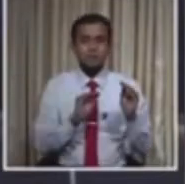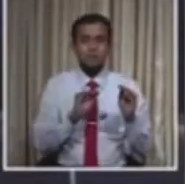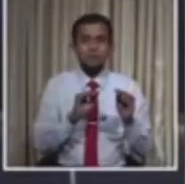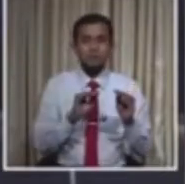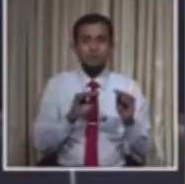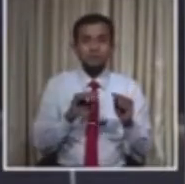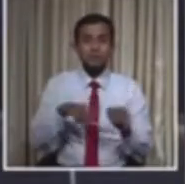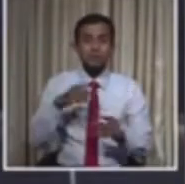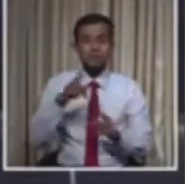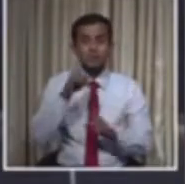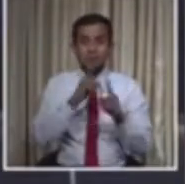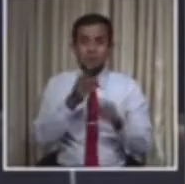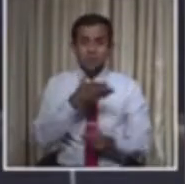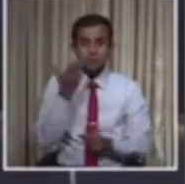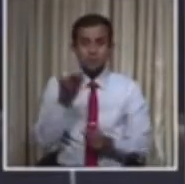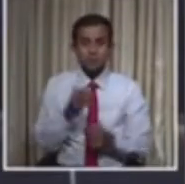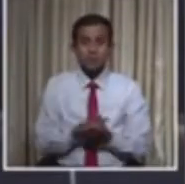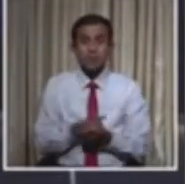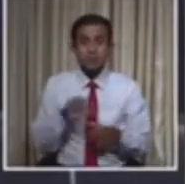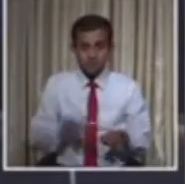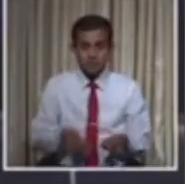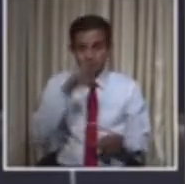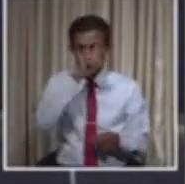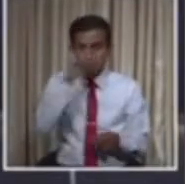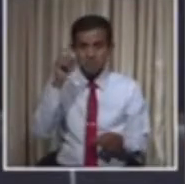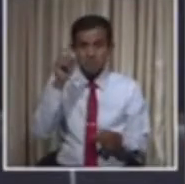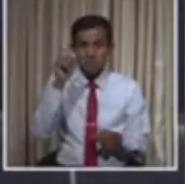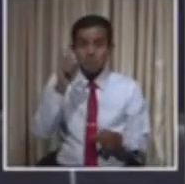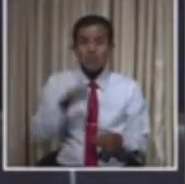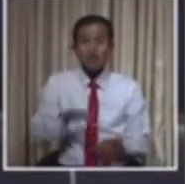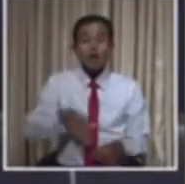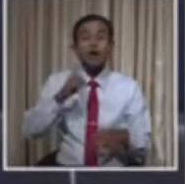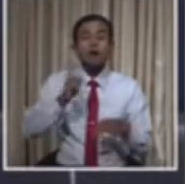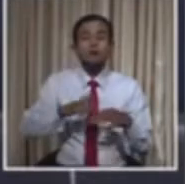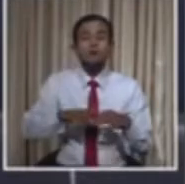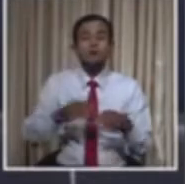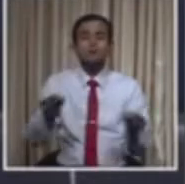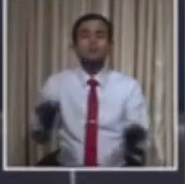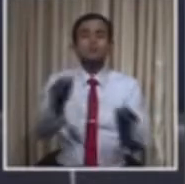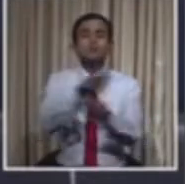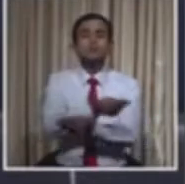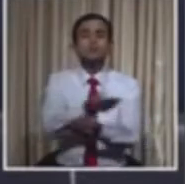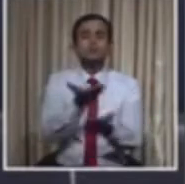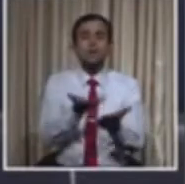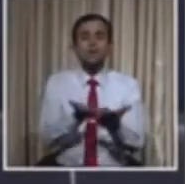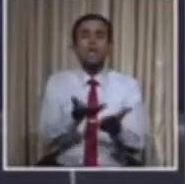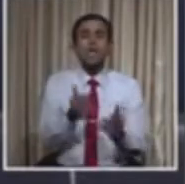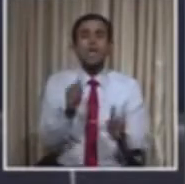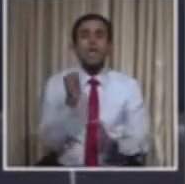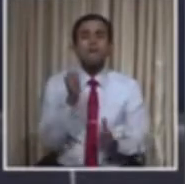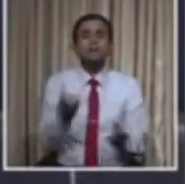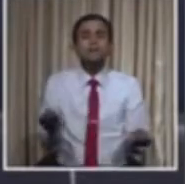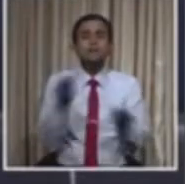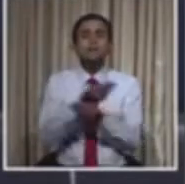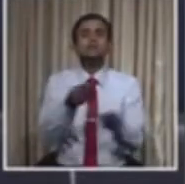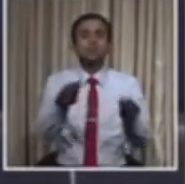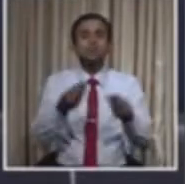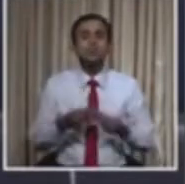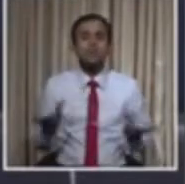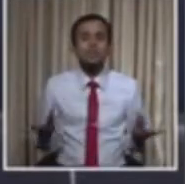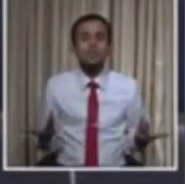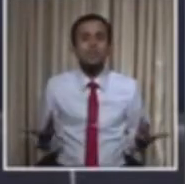මාස හරි ගන්න පුළුවන් නැත්තම් මේ මාසෙත් මෙතන ප්‍රධාන ප්‍රශ්නේ තියෙන්නේ මේ ගිවිසුම. ඇයි මේ ගිවිසුම මෙතෙන් ඉදිරිපත් කරන්නේ